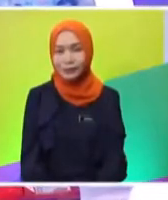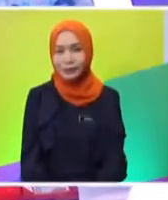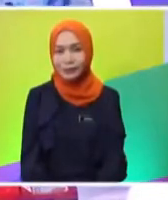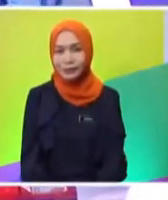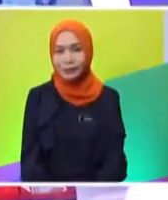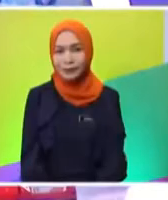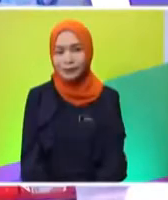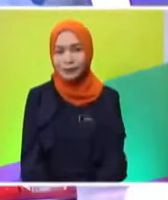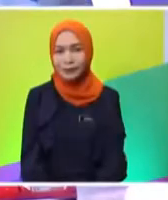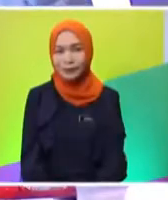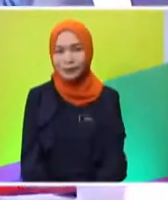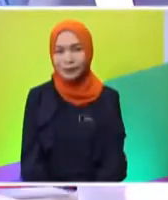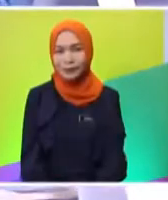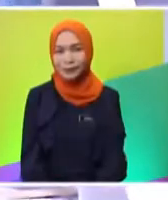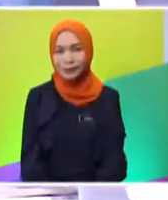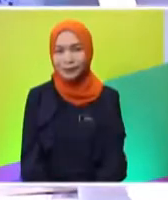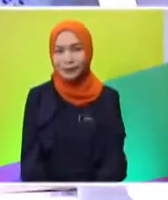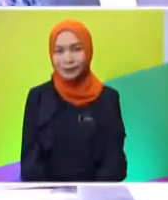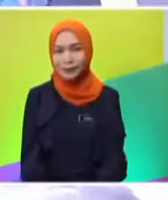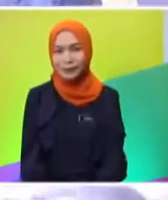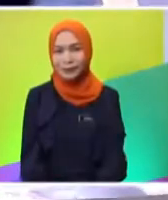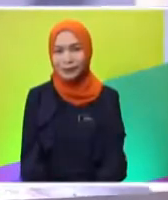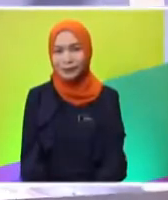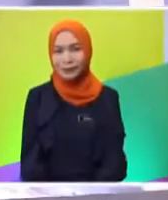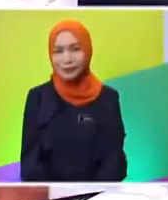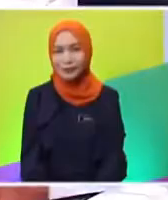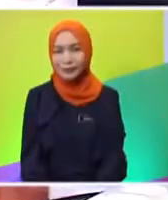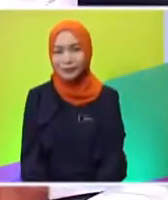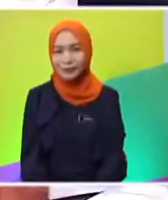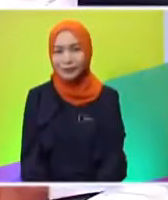jadi saya dekat dalam otot Aa